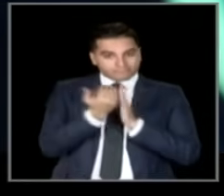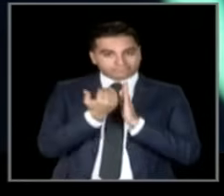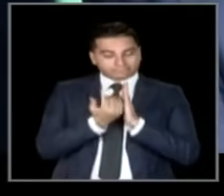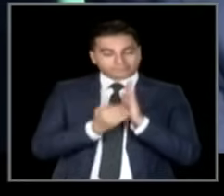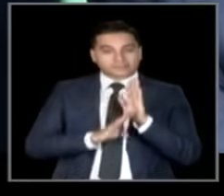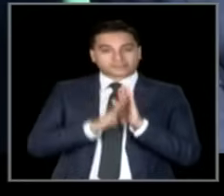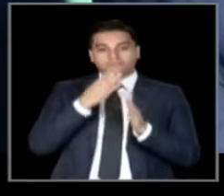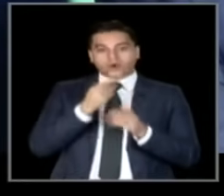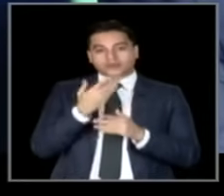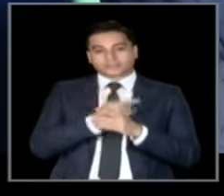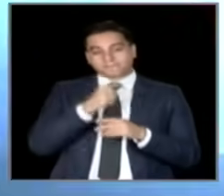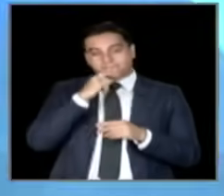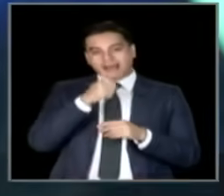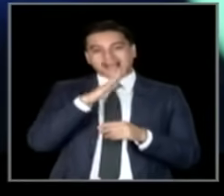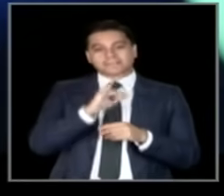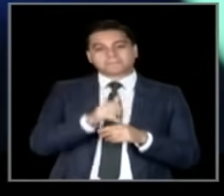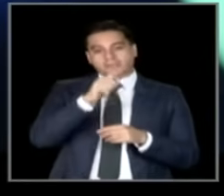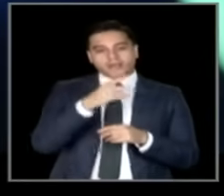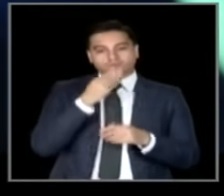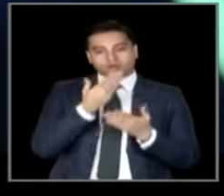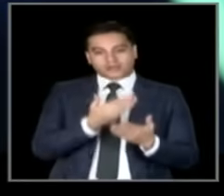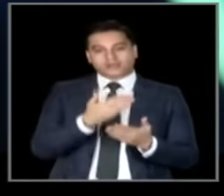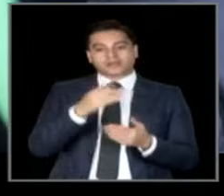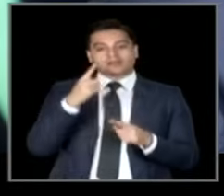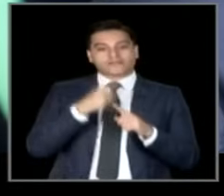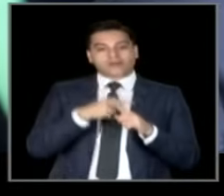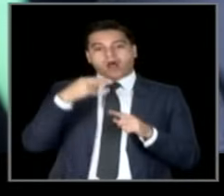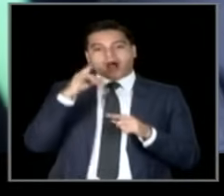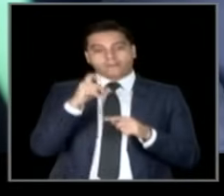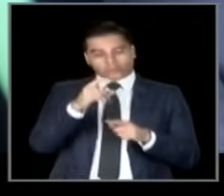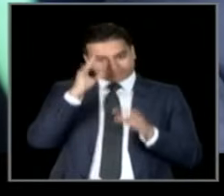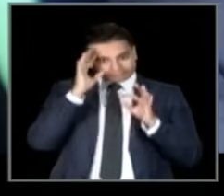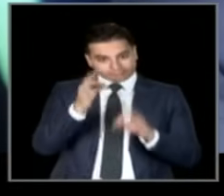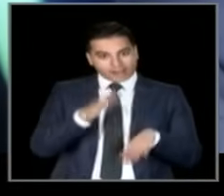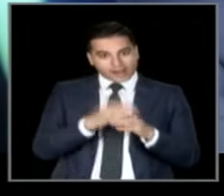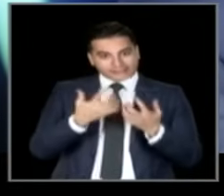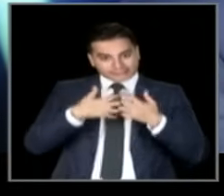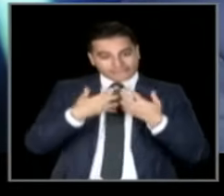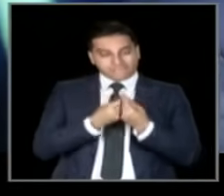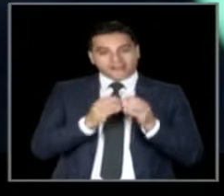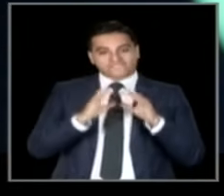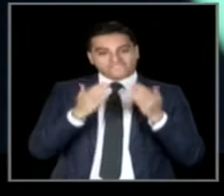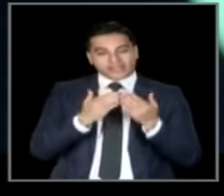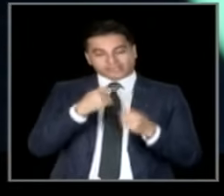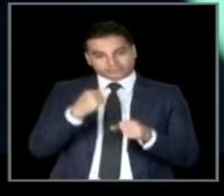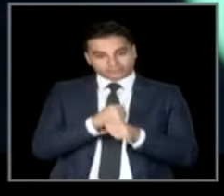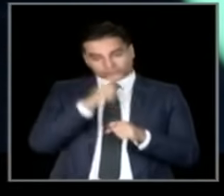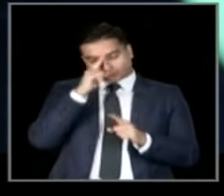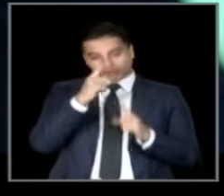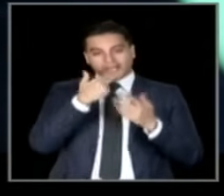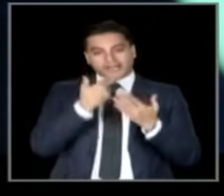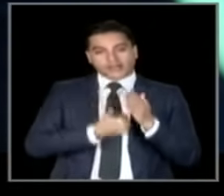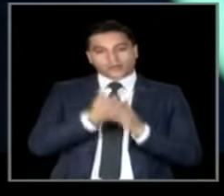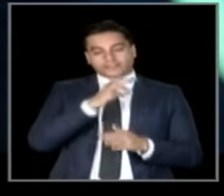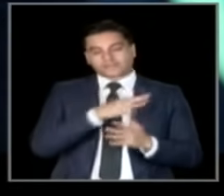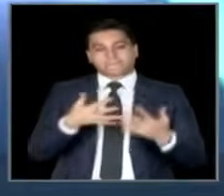احنا وصلناه النهاردة، وأتمنى ليها النجاح في حياتها. عمرو من الناس المجتهدة والذكية اللي أبهرنا وقدر يندمج مع التيم في فترة قصيرة، وإن شاء الله النهاردة يكون